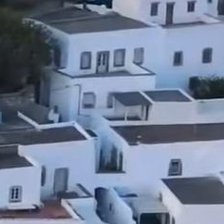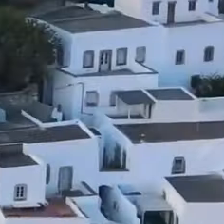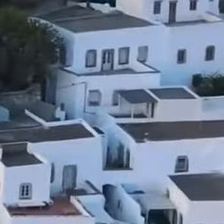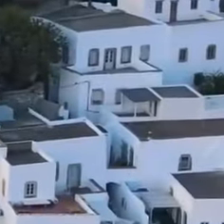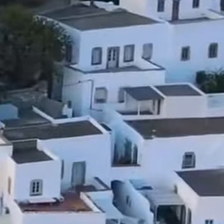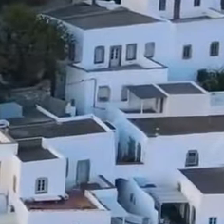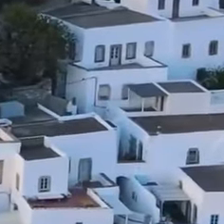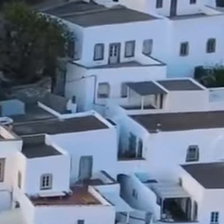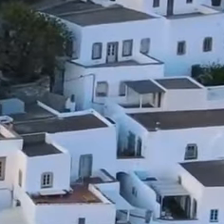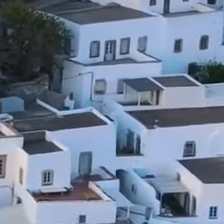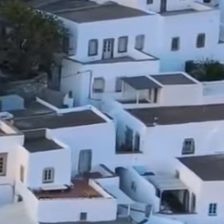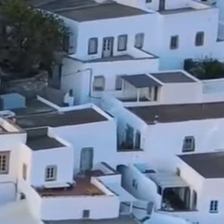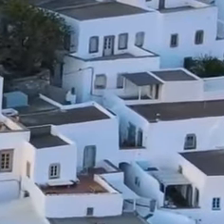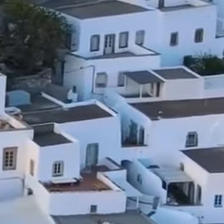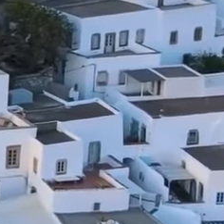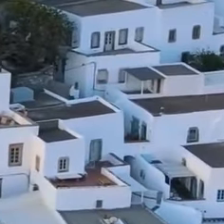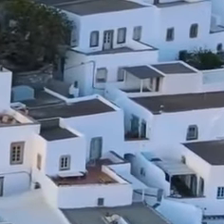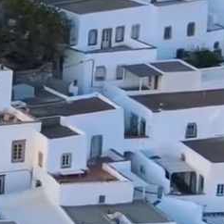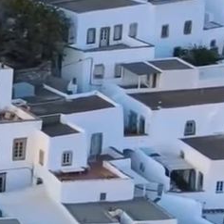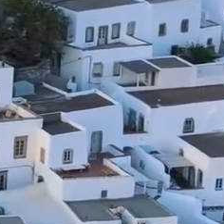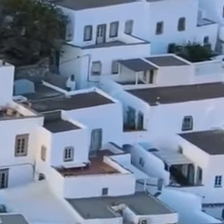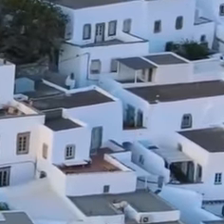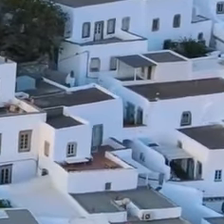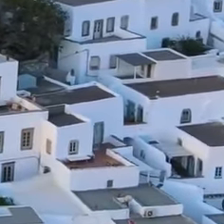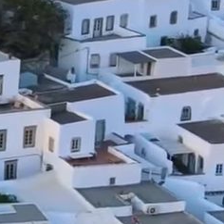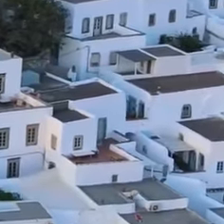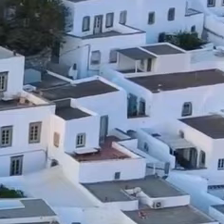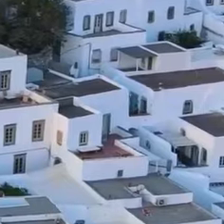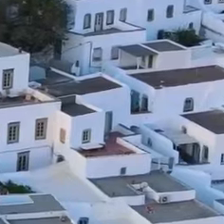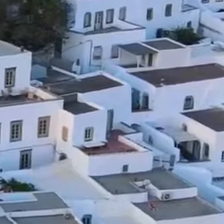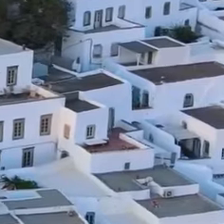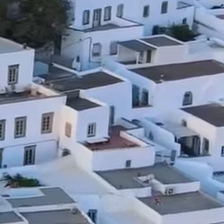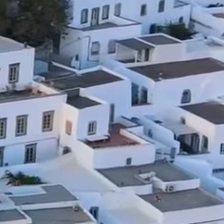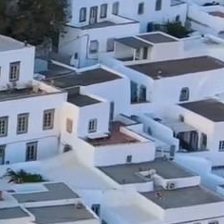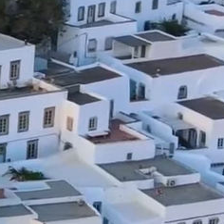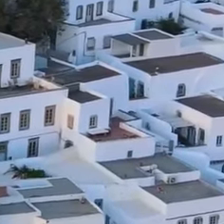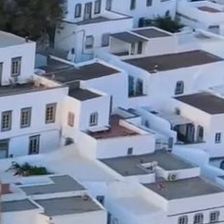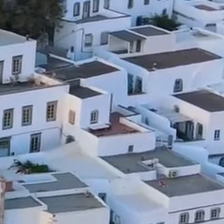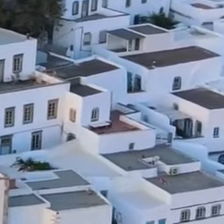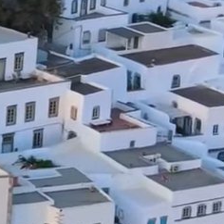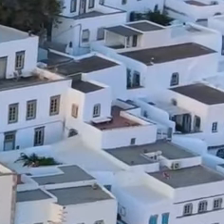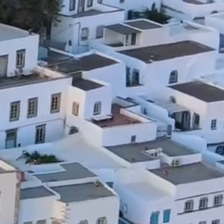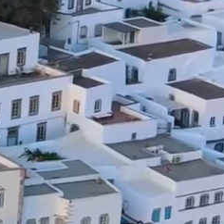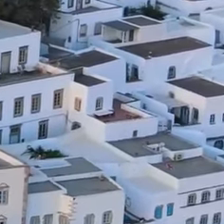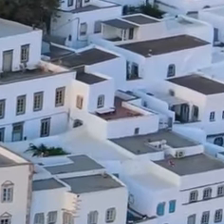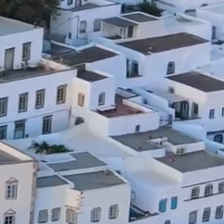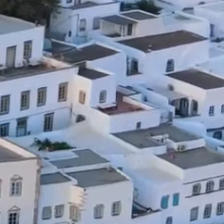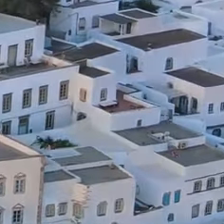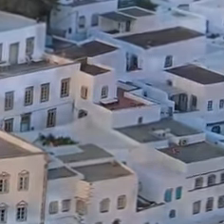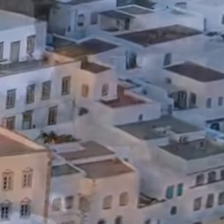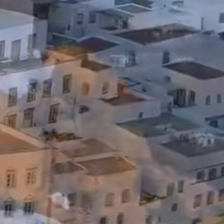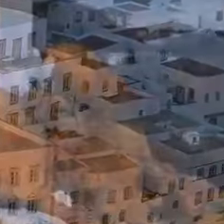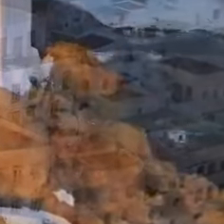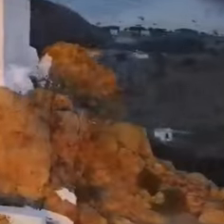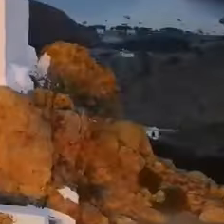в кино и на ТВ, что от сценарного плана всегда есть отступление. Всегда есть замедление, ускорение. Всегда кто-нибудь фальшиво